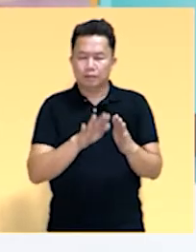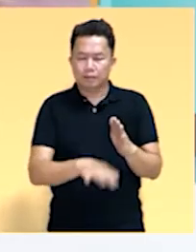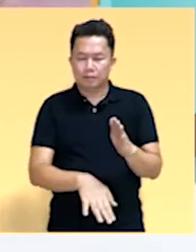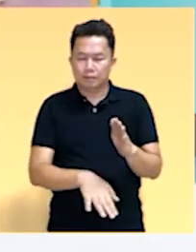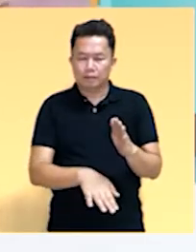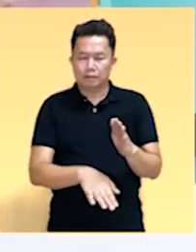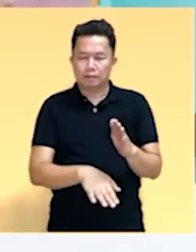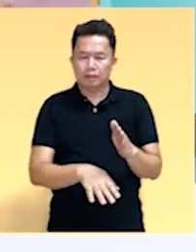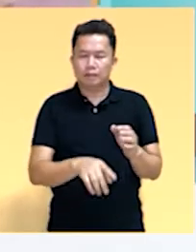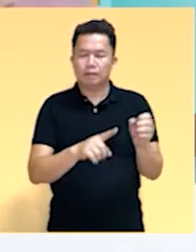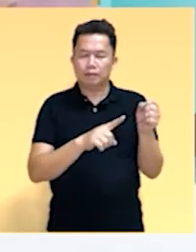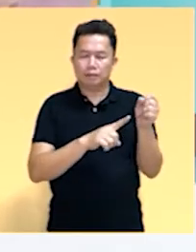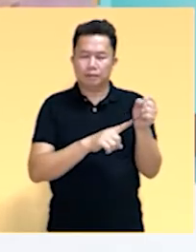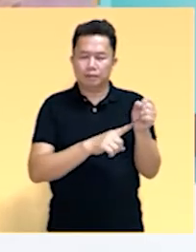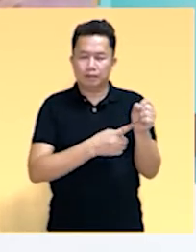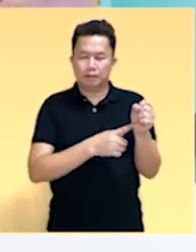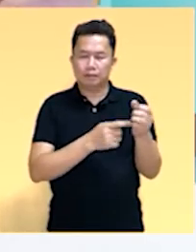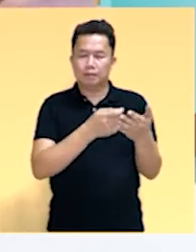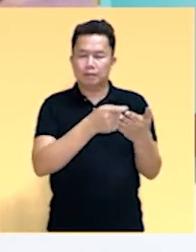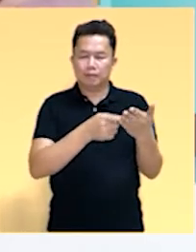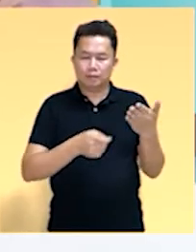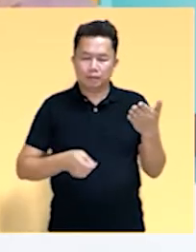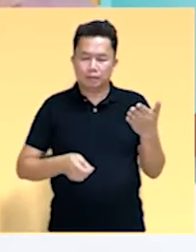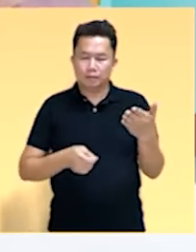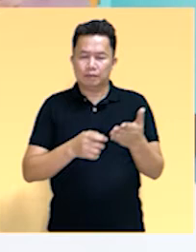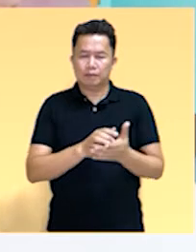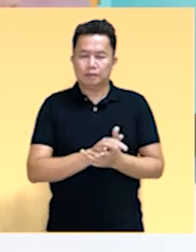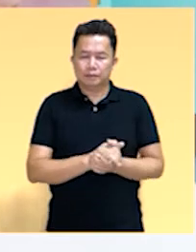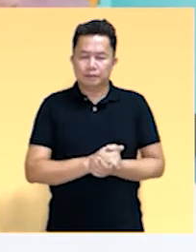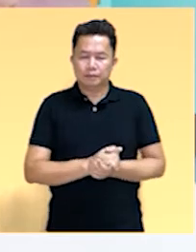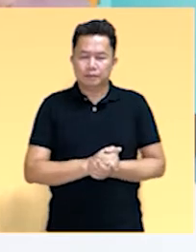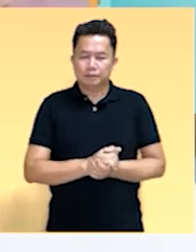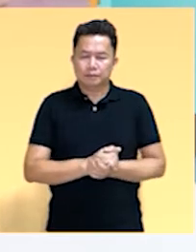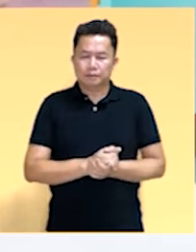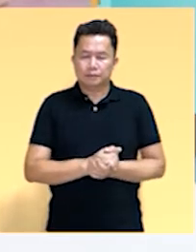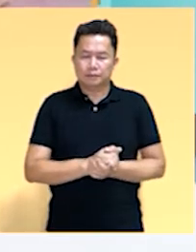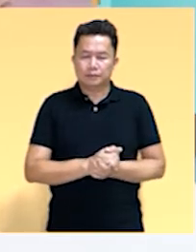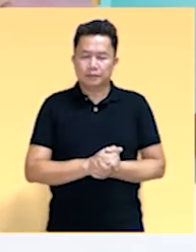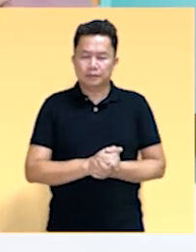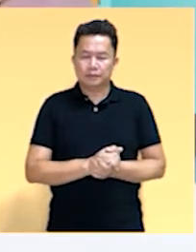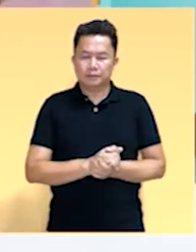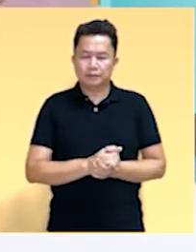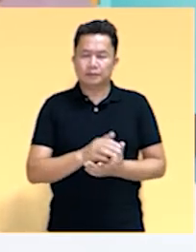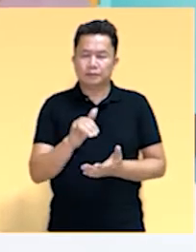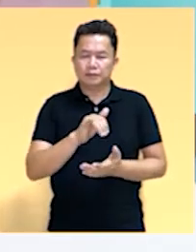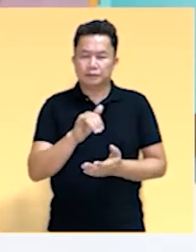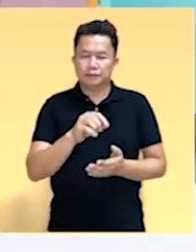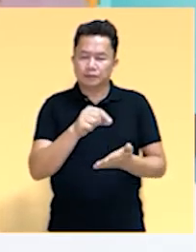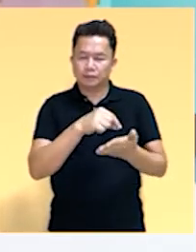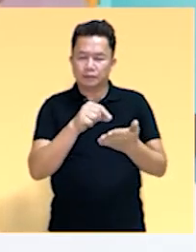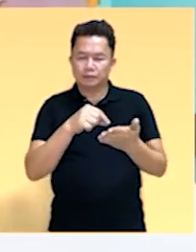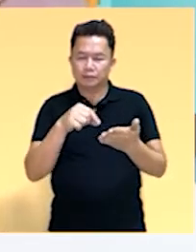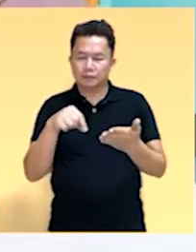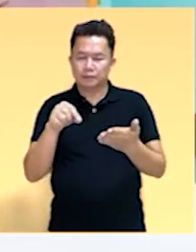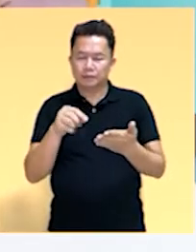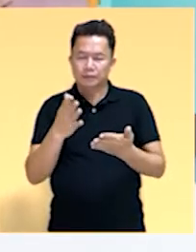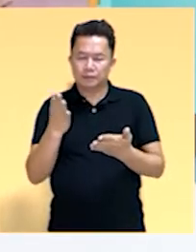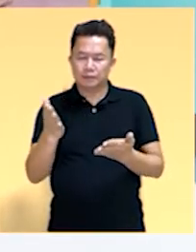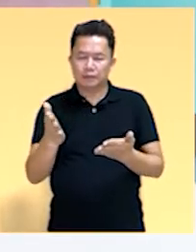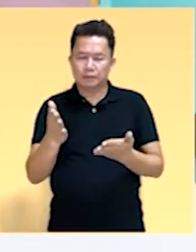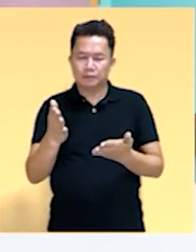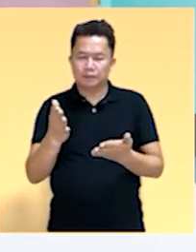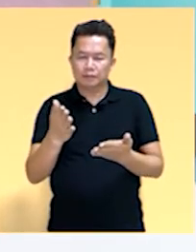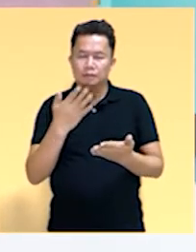1,725 pesos na mas mababa sa orihinal na presyo. kung ganito rin ang isinulat